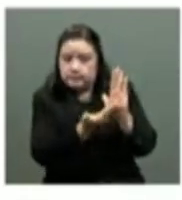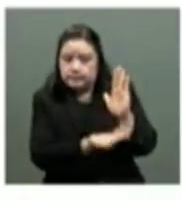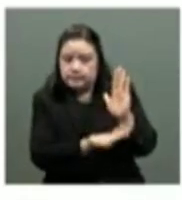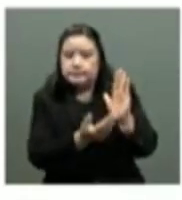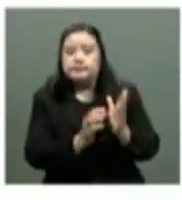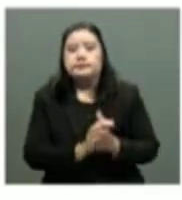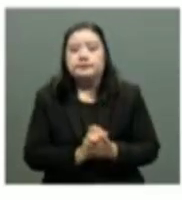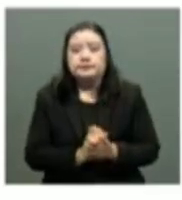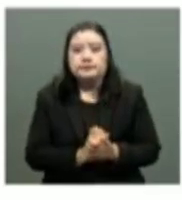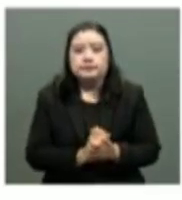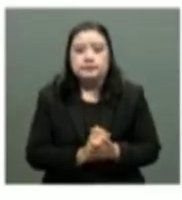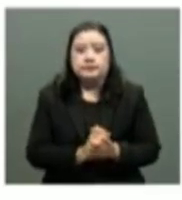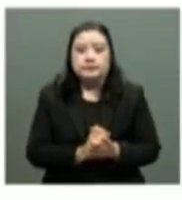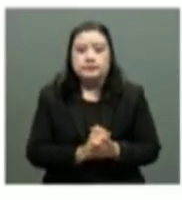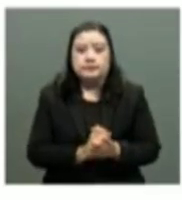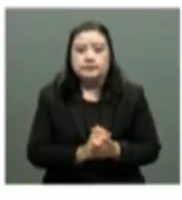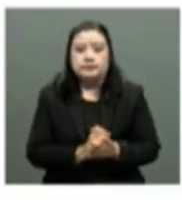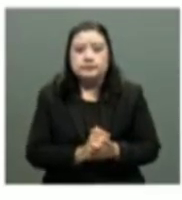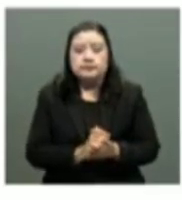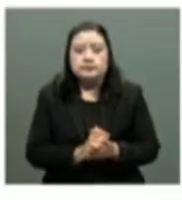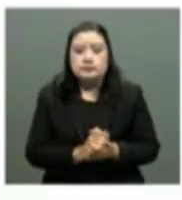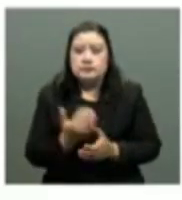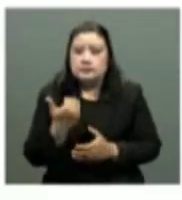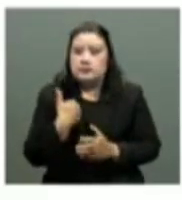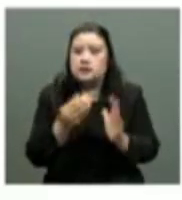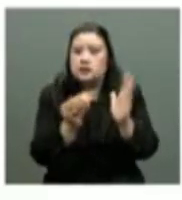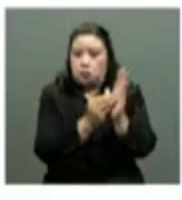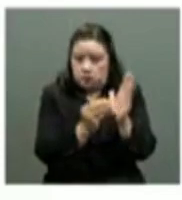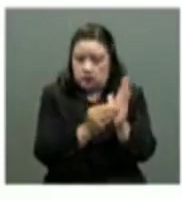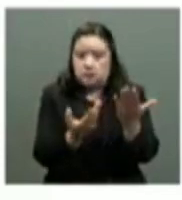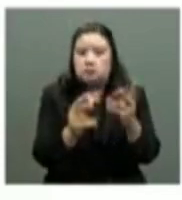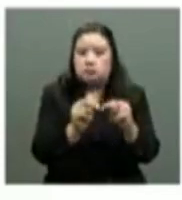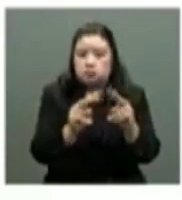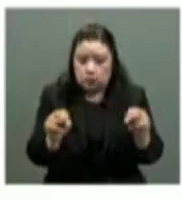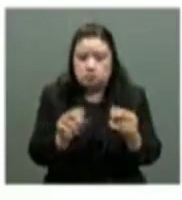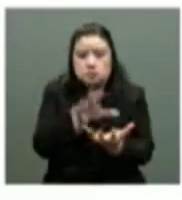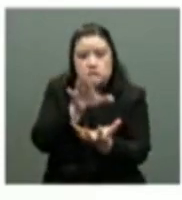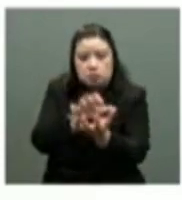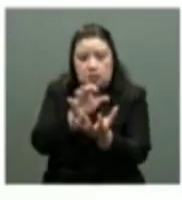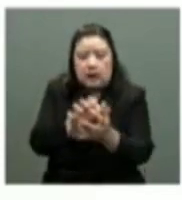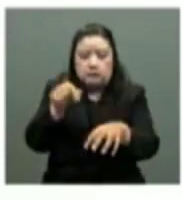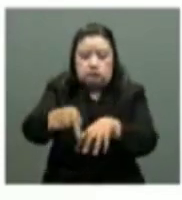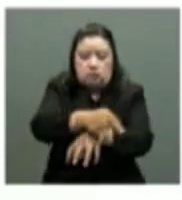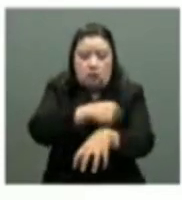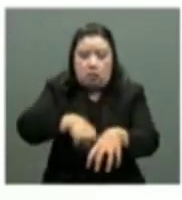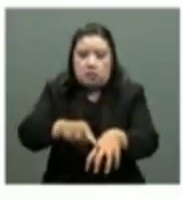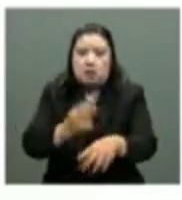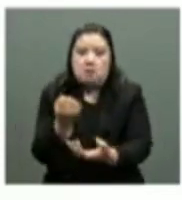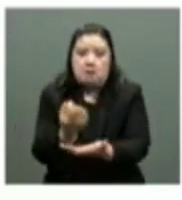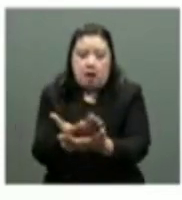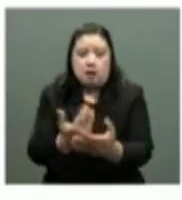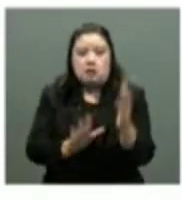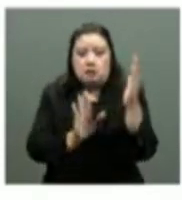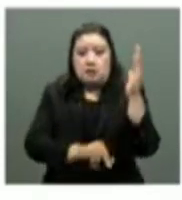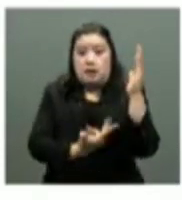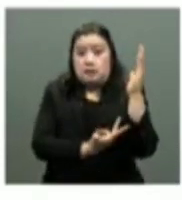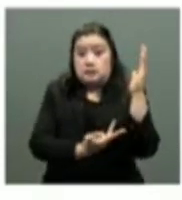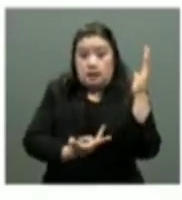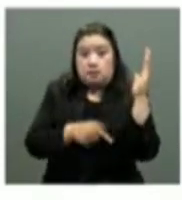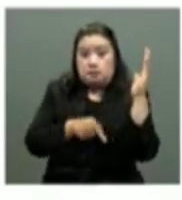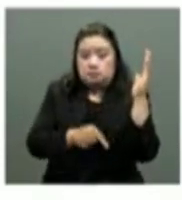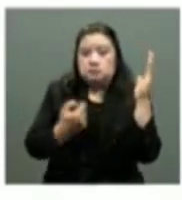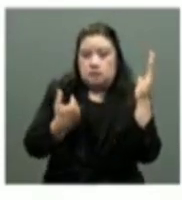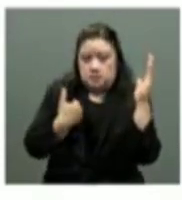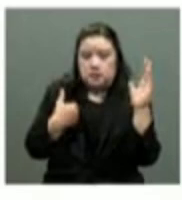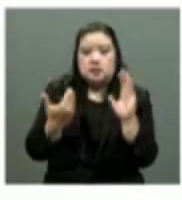นะครับว่ากระจุกตัวอยู่ตรงกรุงเทพและปริมณฑลนะครับแล้วก็ในเรื่องของ3จังหวัดชายแดนใต้นะครับใน